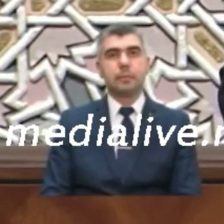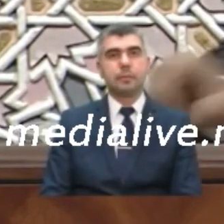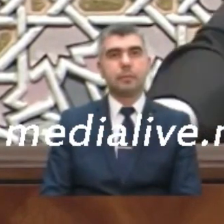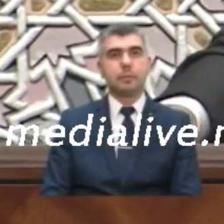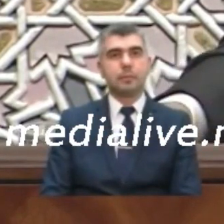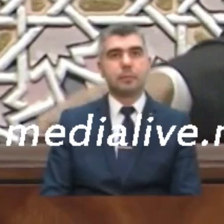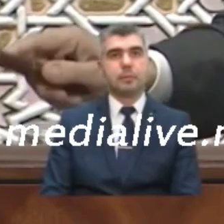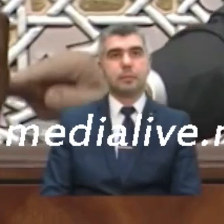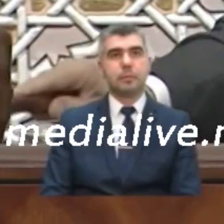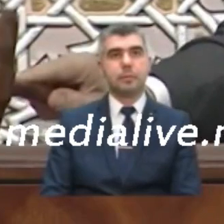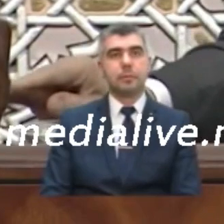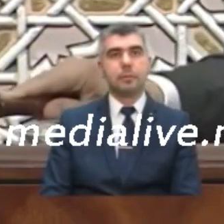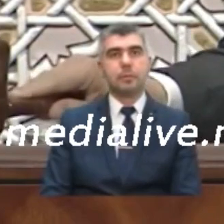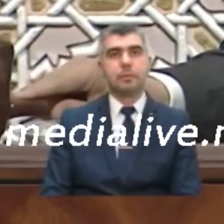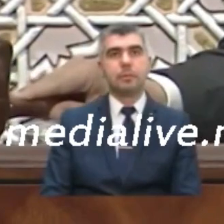هاي